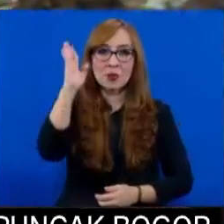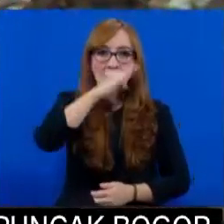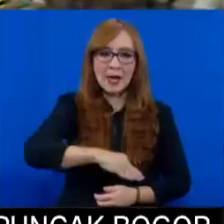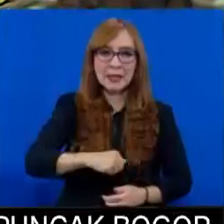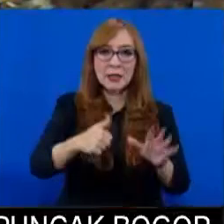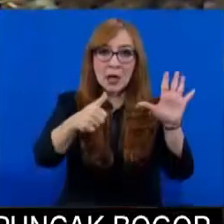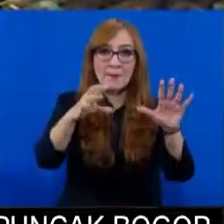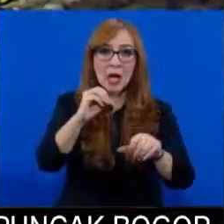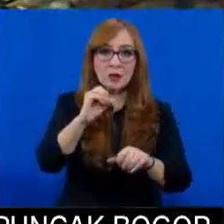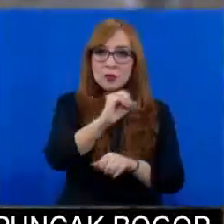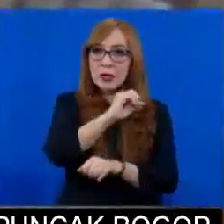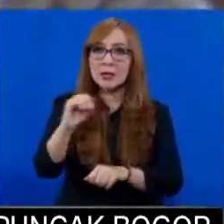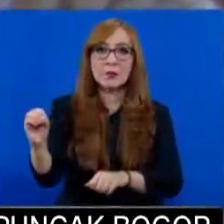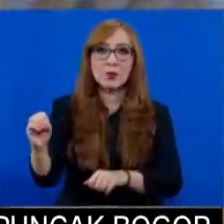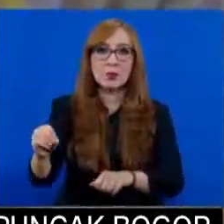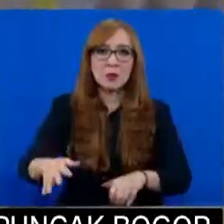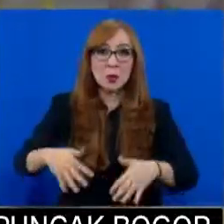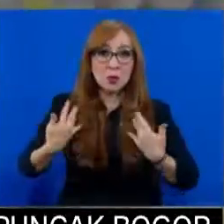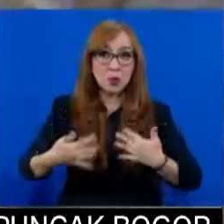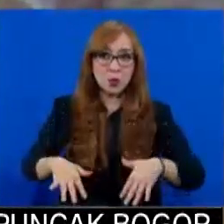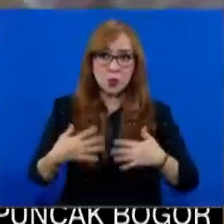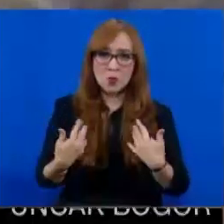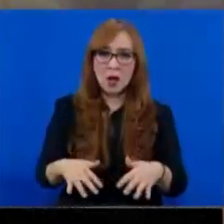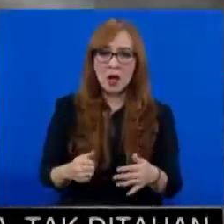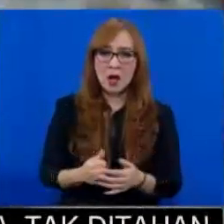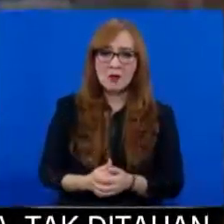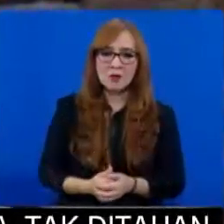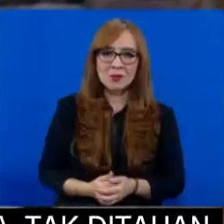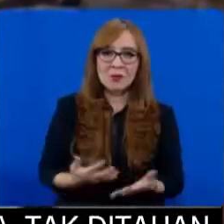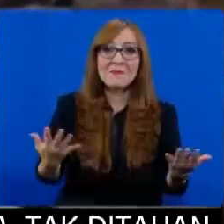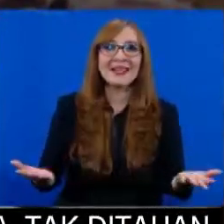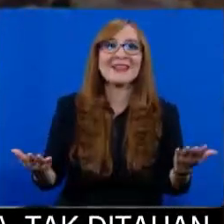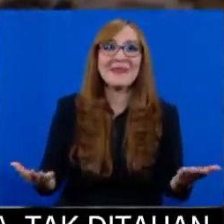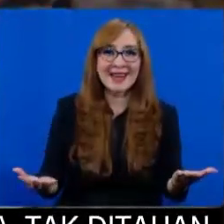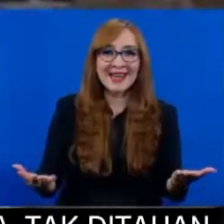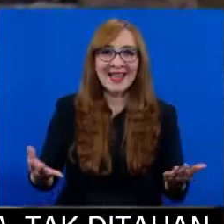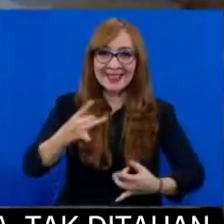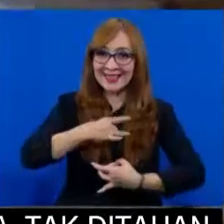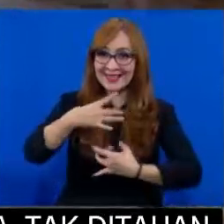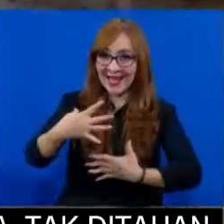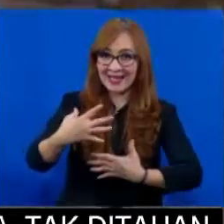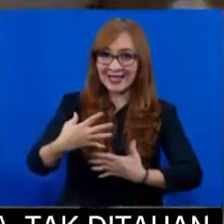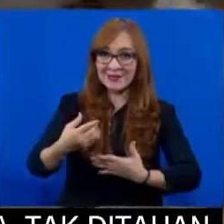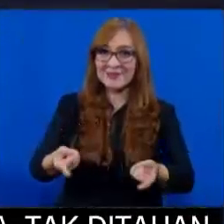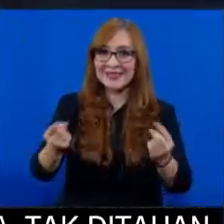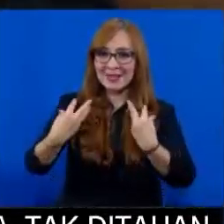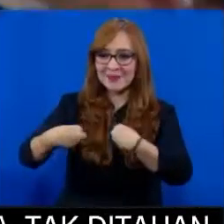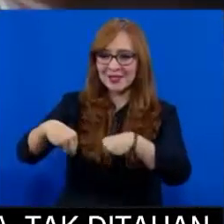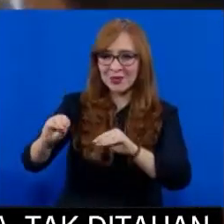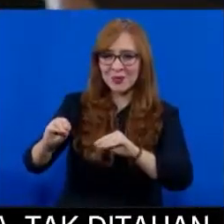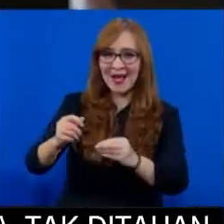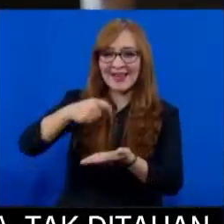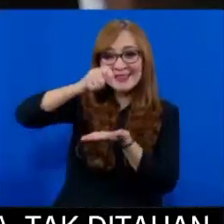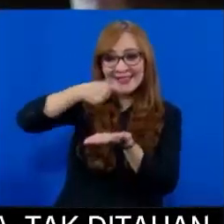gitu. Gimana? Ada yang tertarik menjadi pengusaha soto Betawi? Atau mau jadi penikmatnya saja? Apa saja boleh kok.